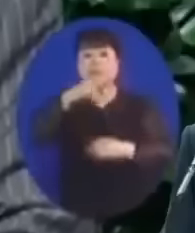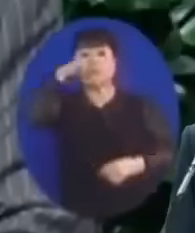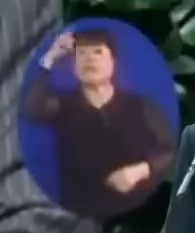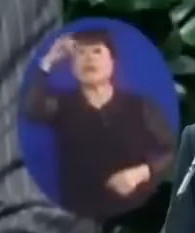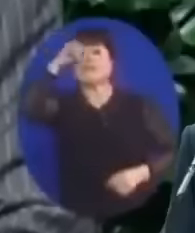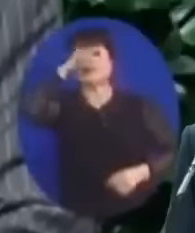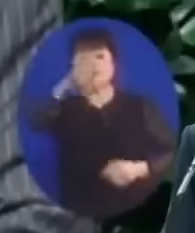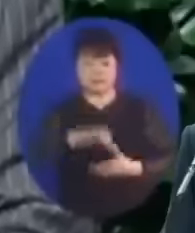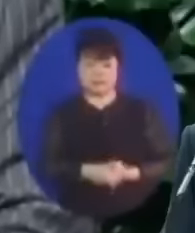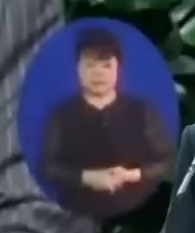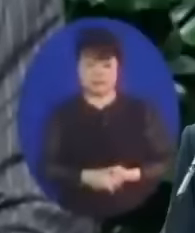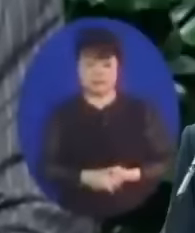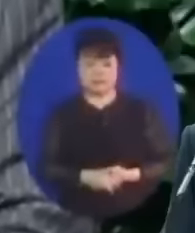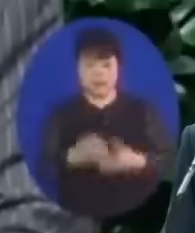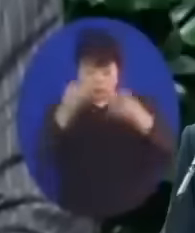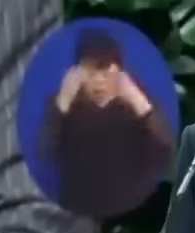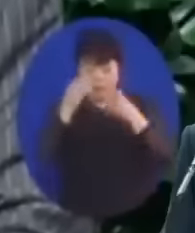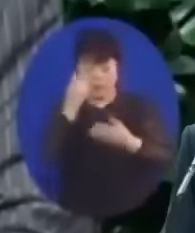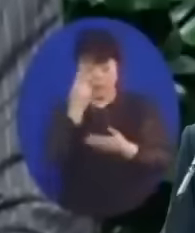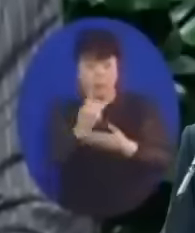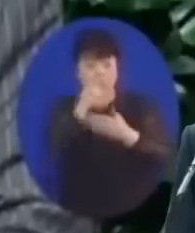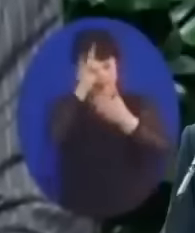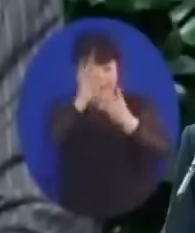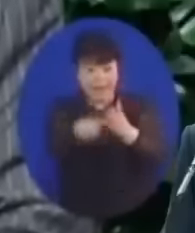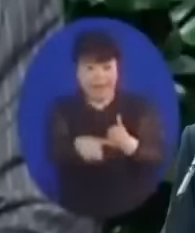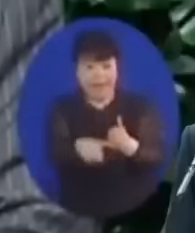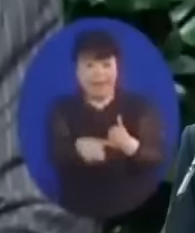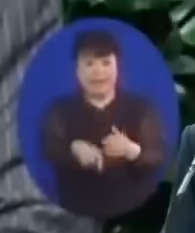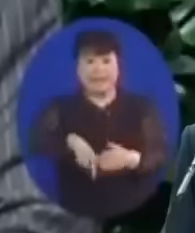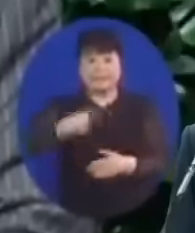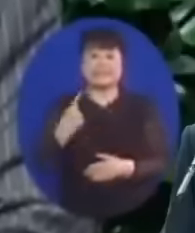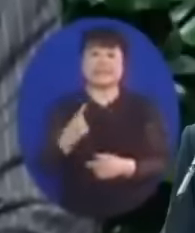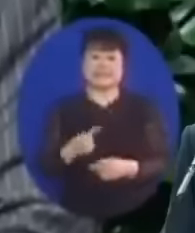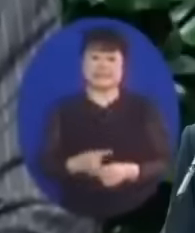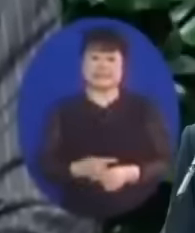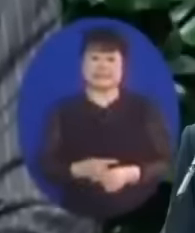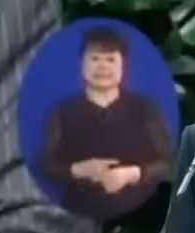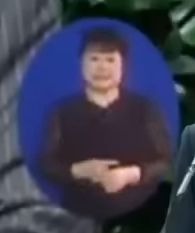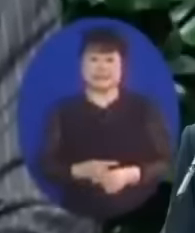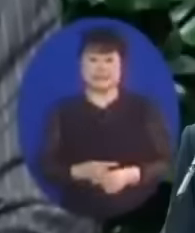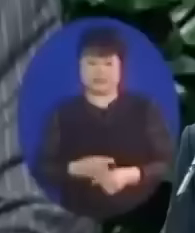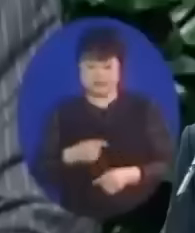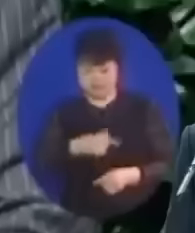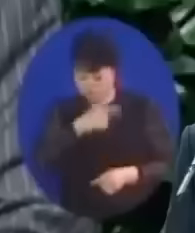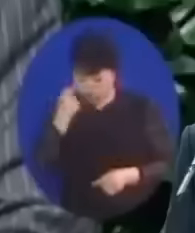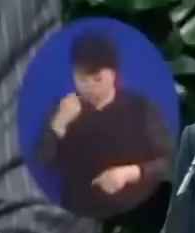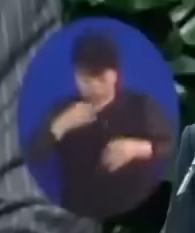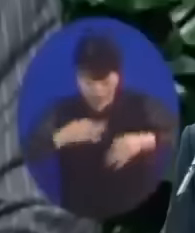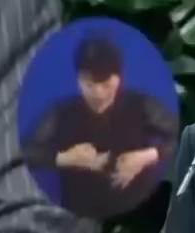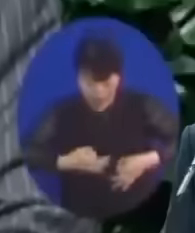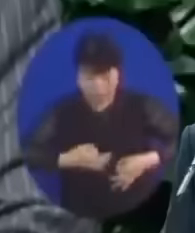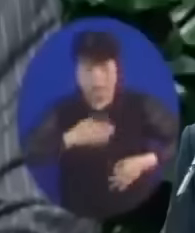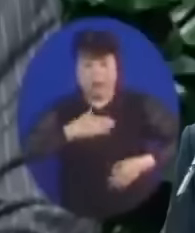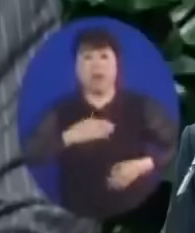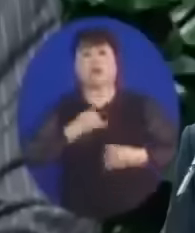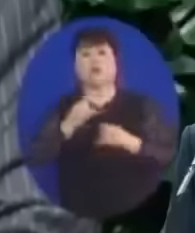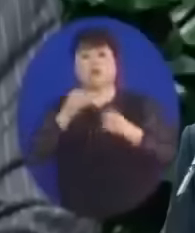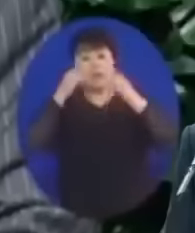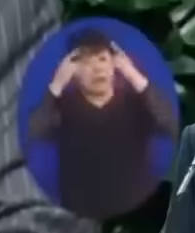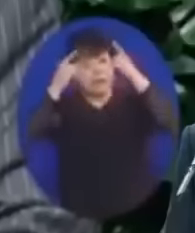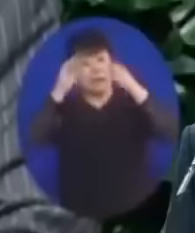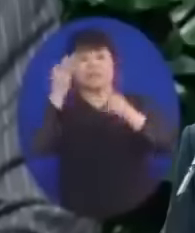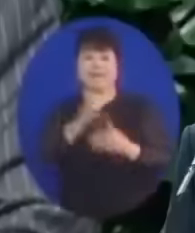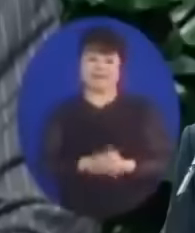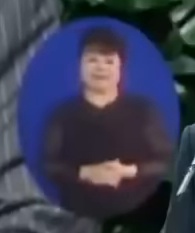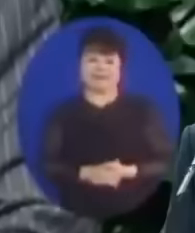교만한 것입니다. 고난이 다가오면 자기 자신이 얼마나 형편없이 보잘것없는 인간이라는 것을